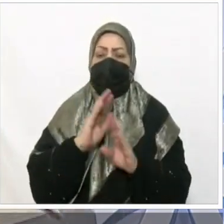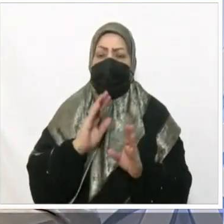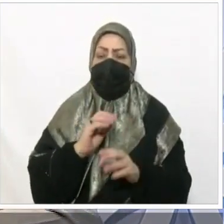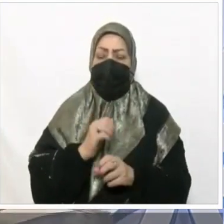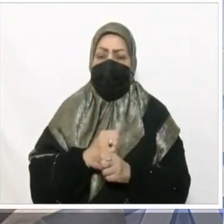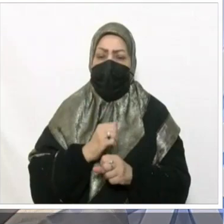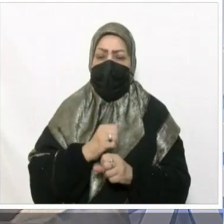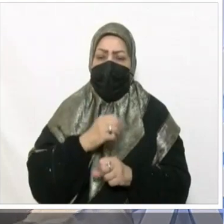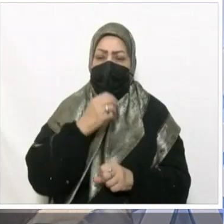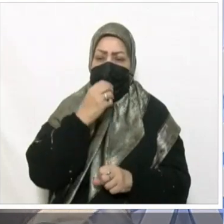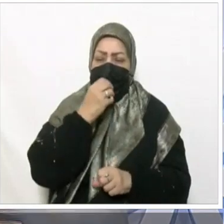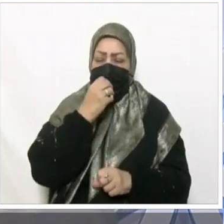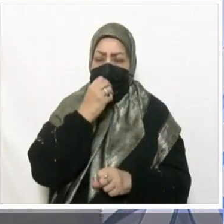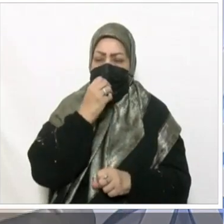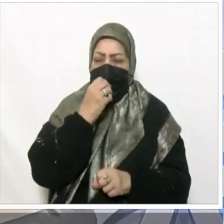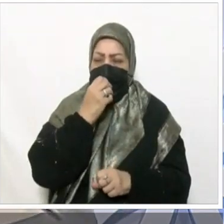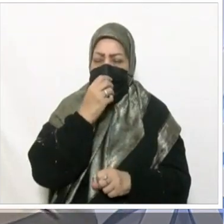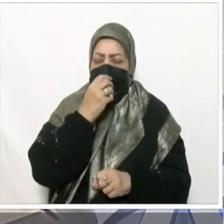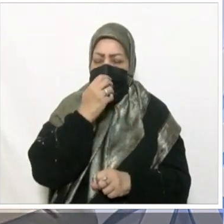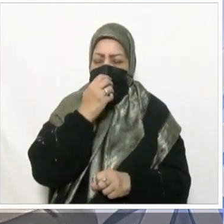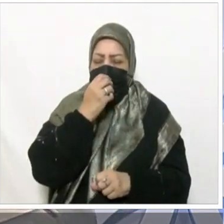حدثت لها الجنابة. نعم.